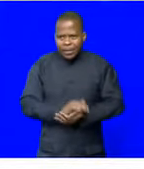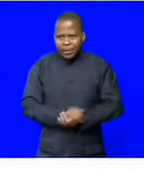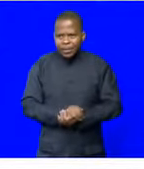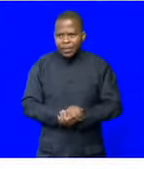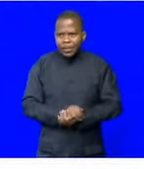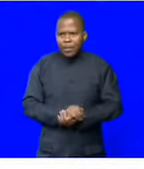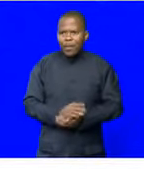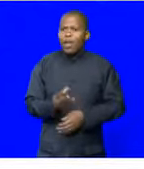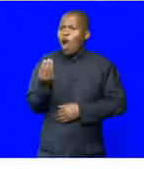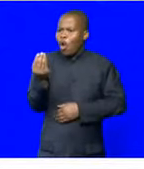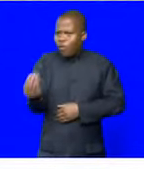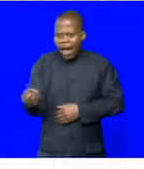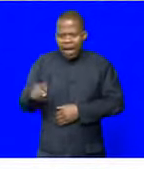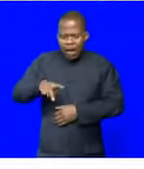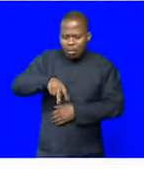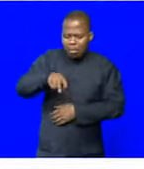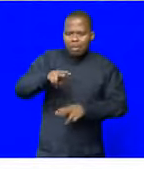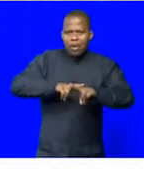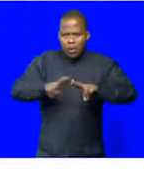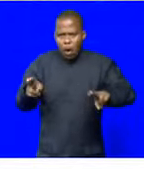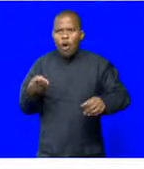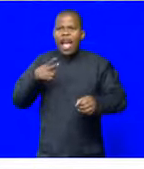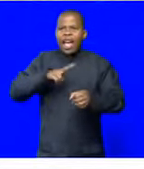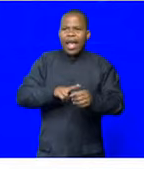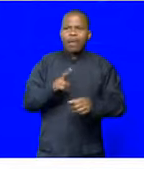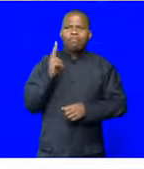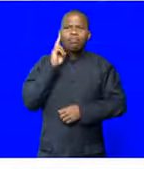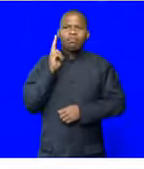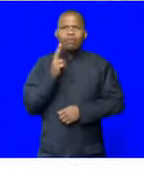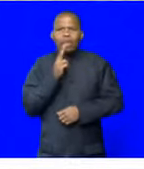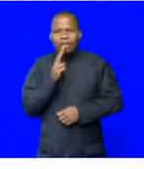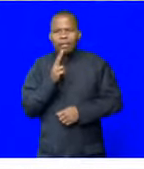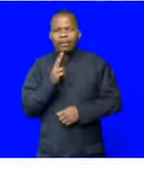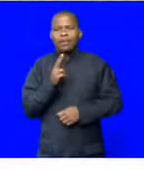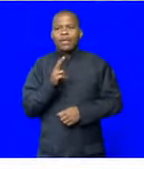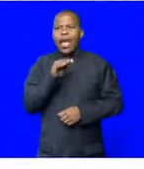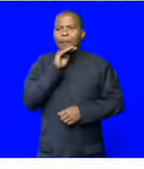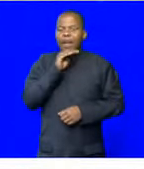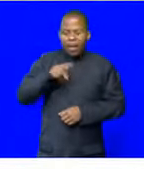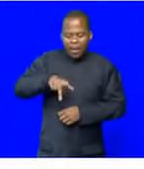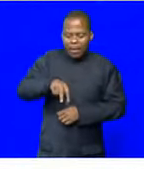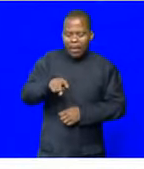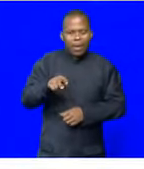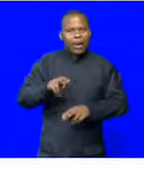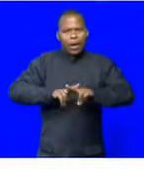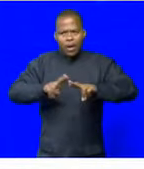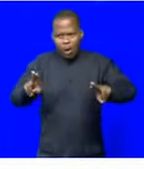akahambi akakhulumi uhuma ngale tibuni ukuhamba kwakhe.